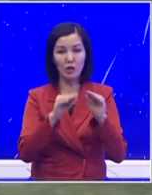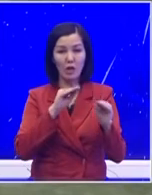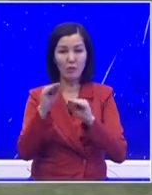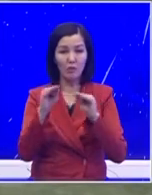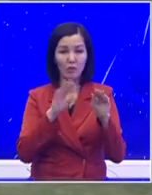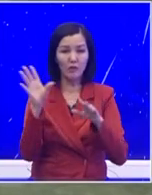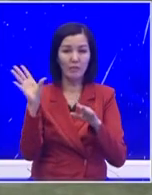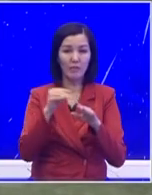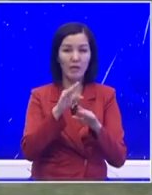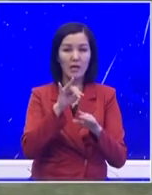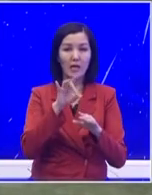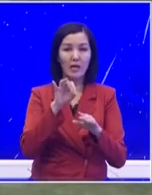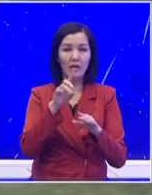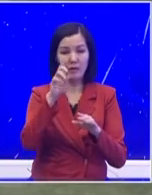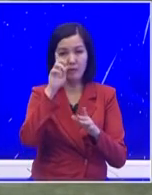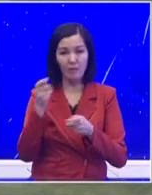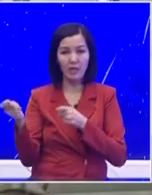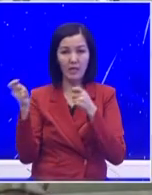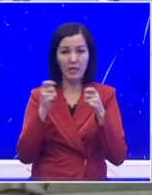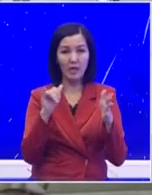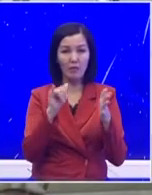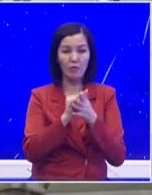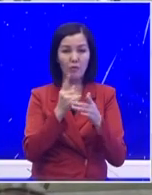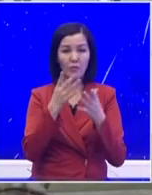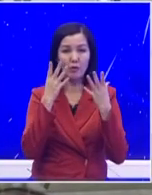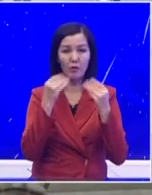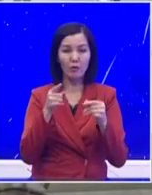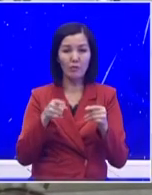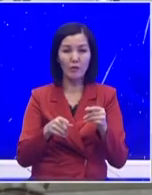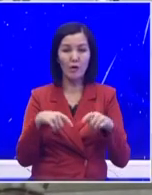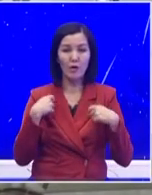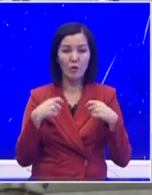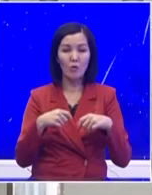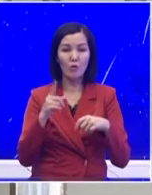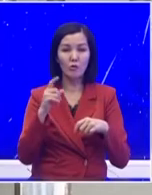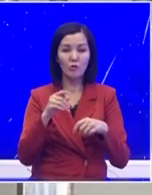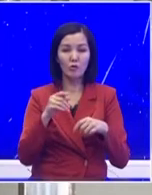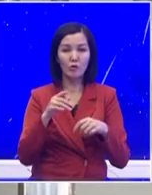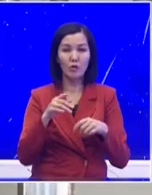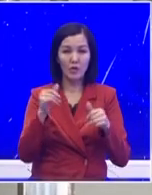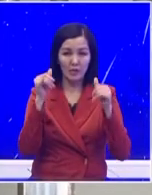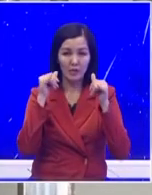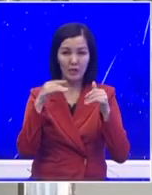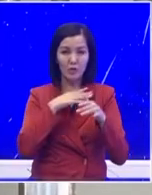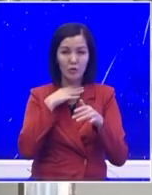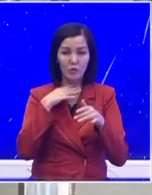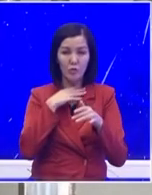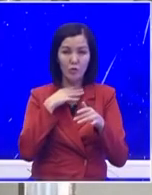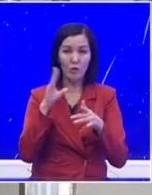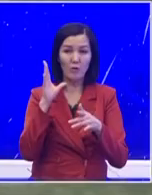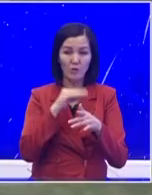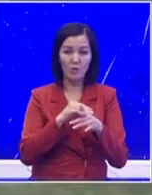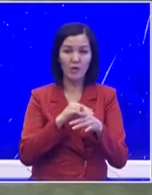түгелдей Иран елінен әкелінген. Мұнда күніне 1000 қой 100 басқа дейін ірі қара союға